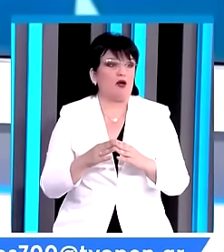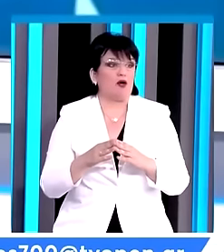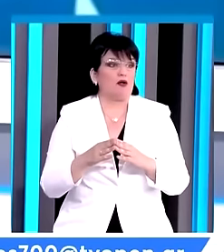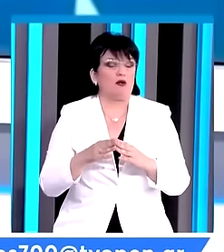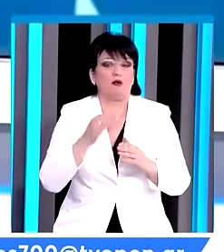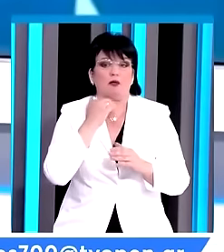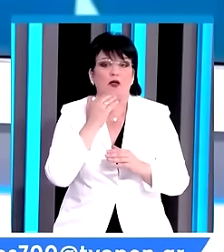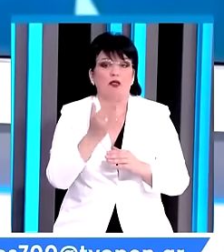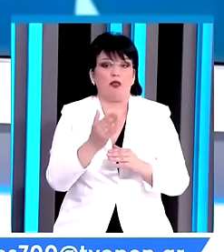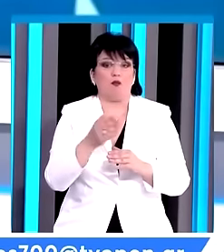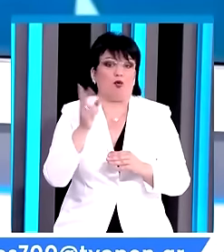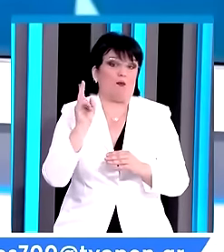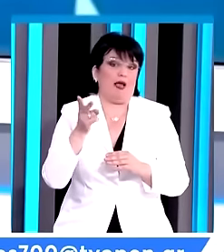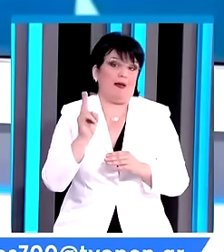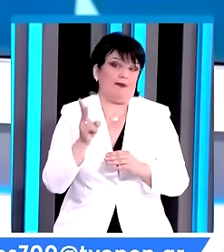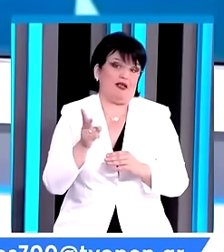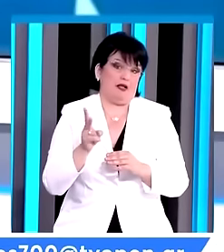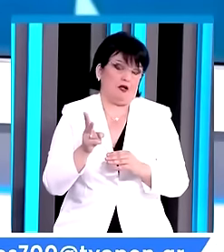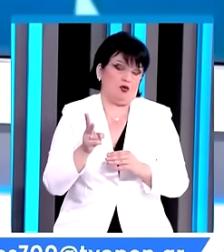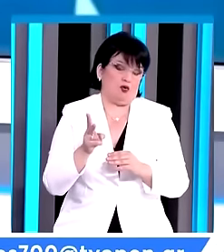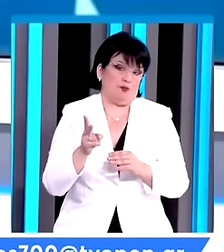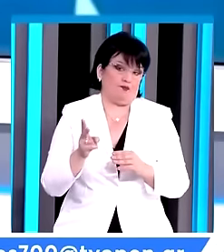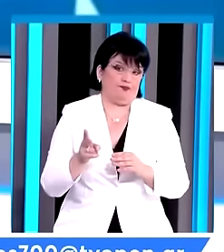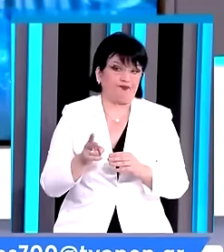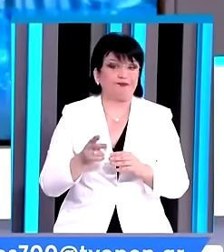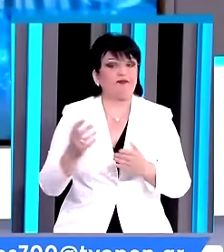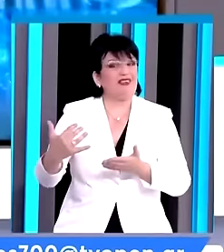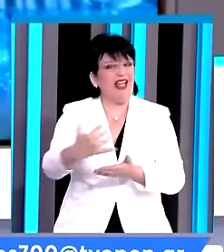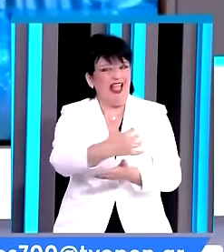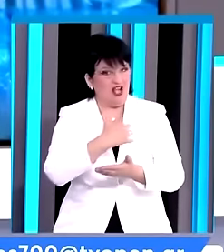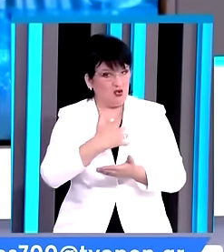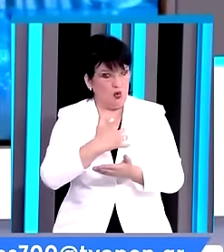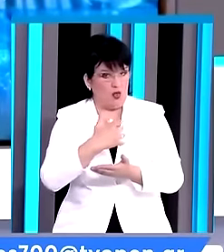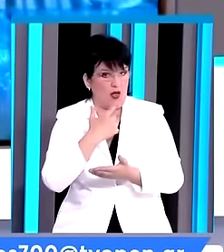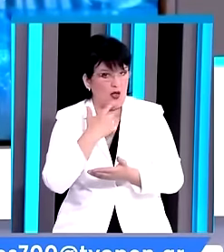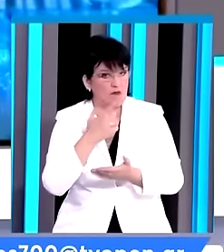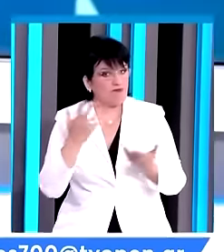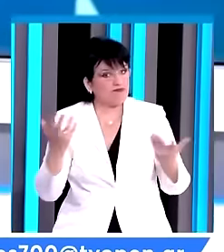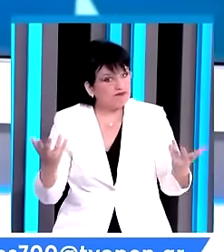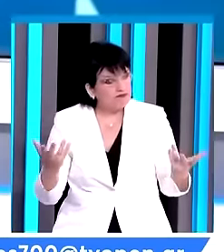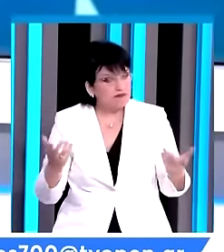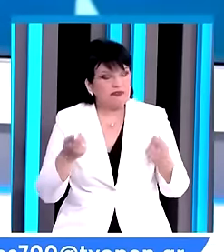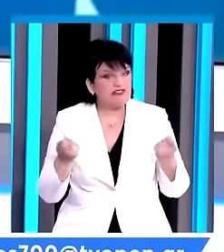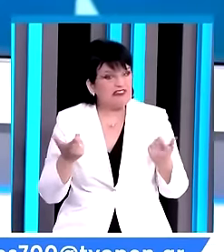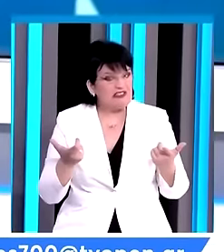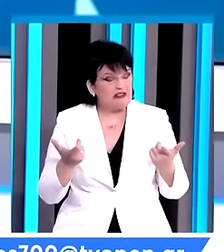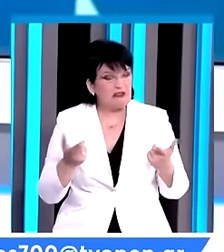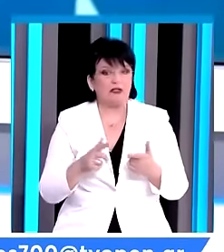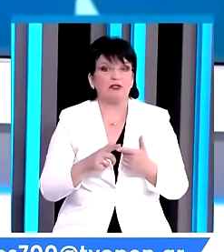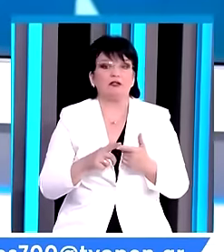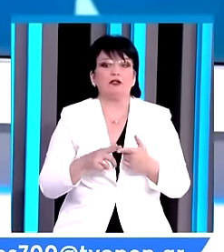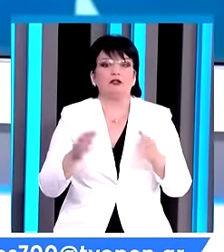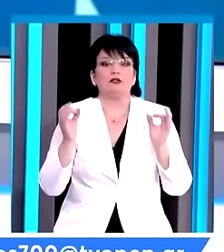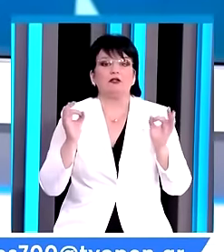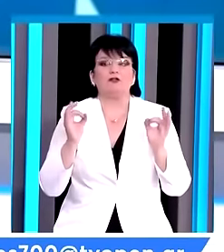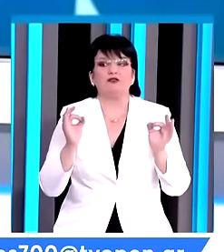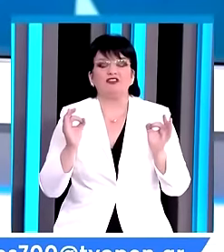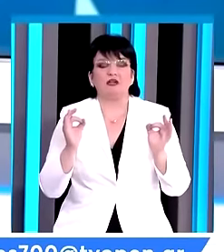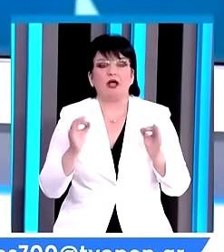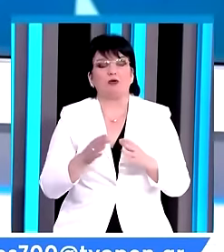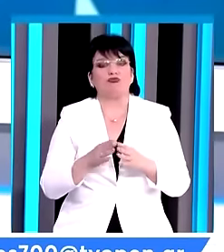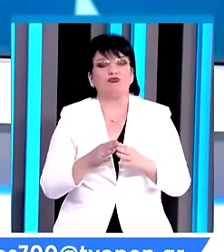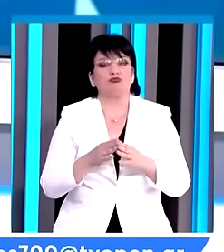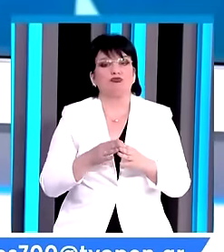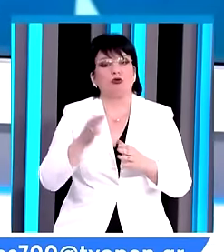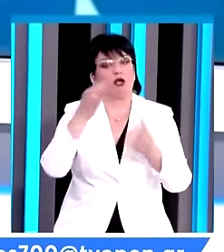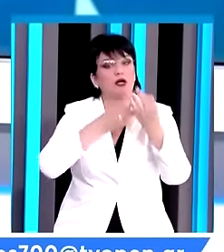δεν μπορούμε να διακινδυνεύσουμε τη δημοσιονομική σταθερότητα. Άρα το κάνουμε για τα έσοδα. Το κάνουμε και για τα έσοδα, βεβαίως. Και όποιος εισηγείται αυτή τη στιγμή μείωση του ΦΠΑ, να